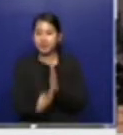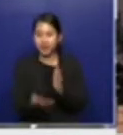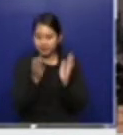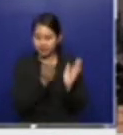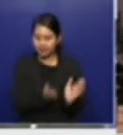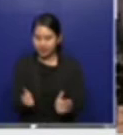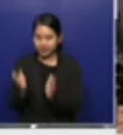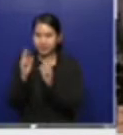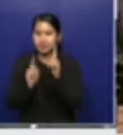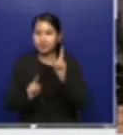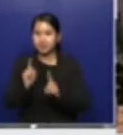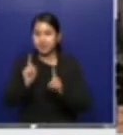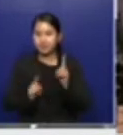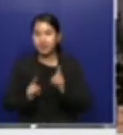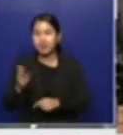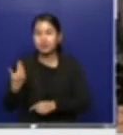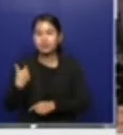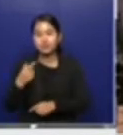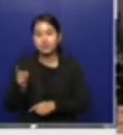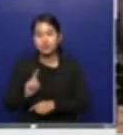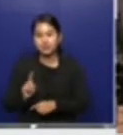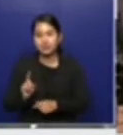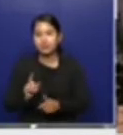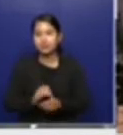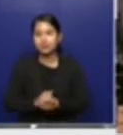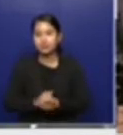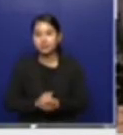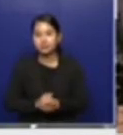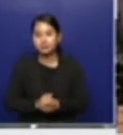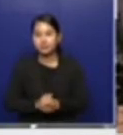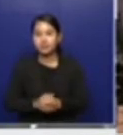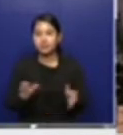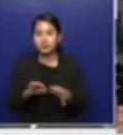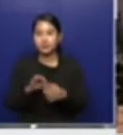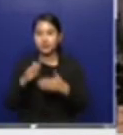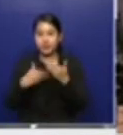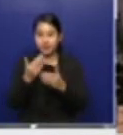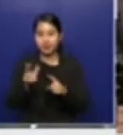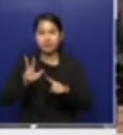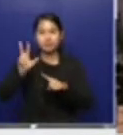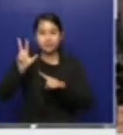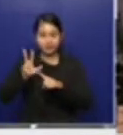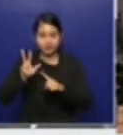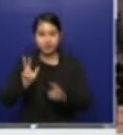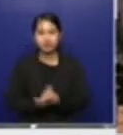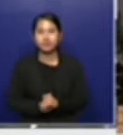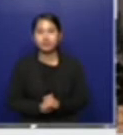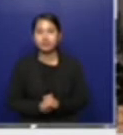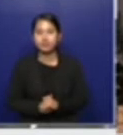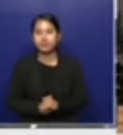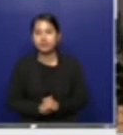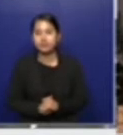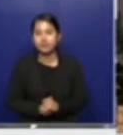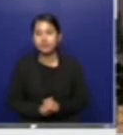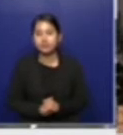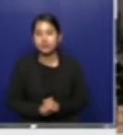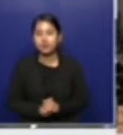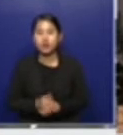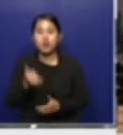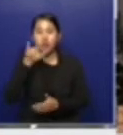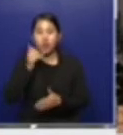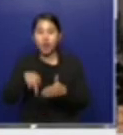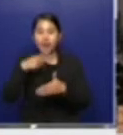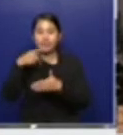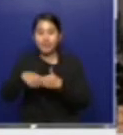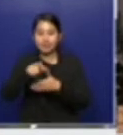ผลจากกรมอนามัยในการแผนงานกิจกรรมที่3คือส่งแอปพลิเคชัน Google ไป